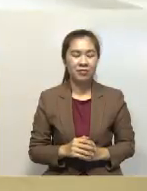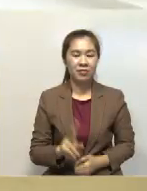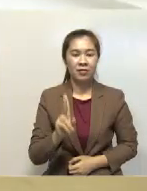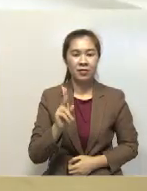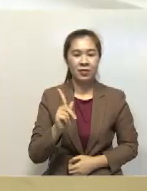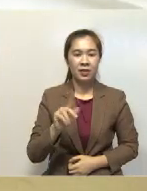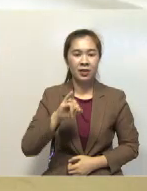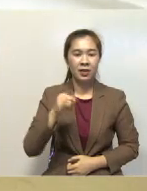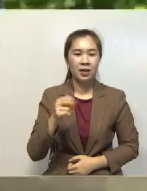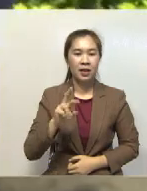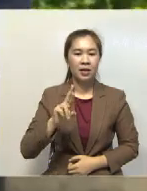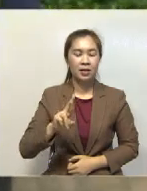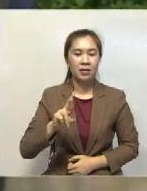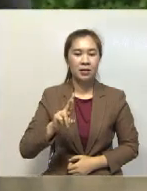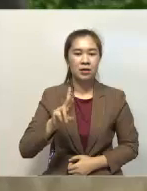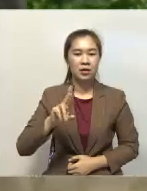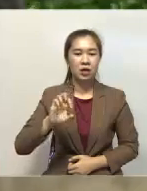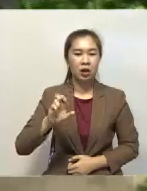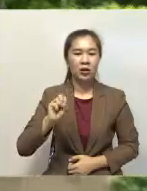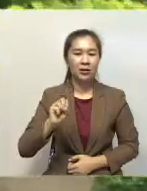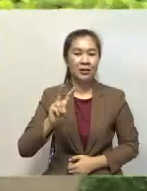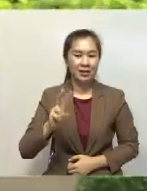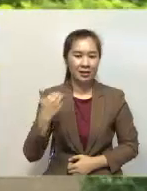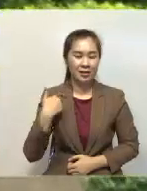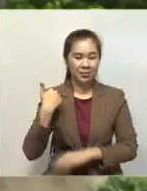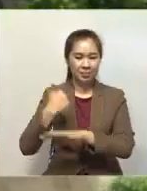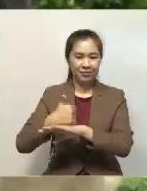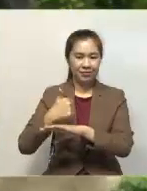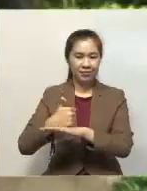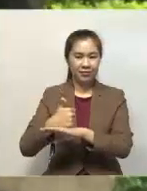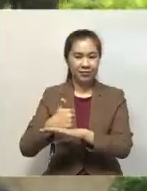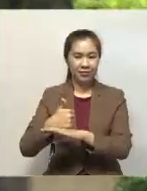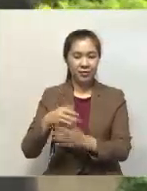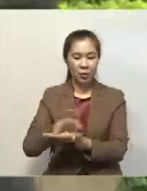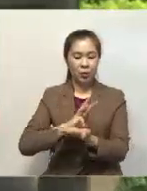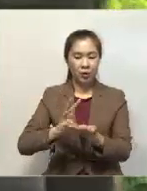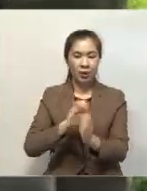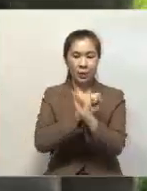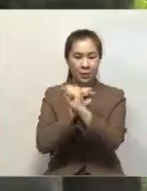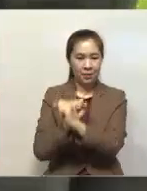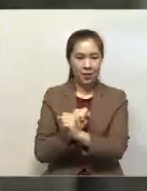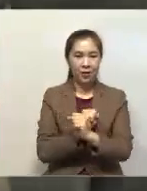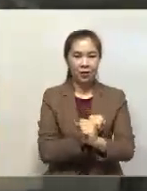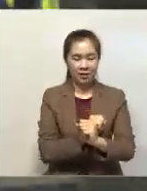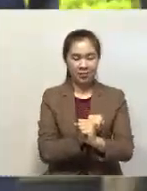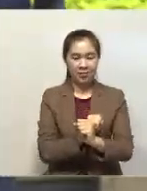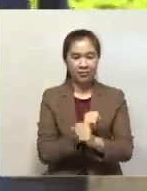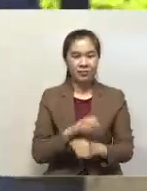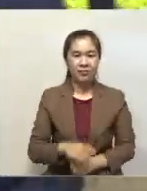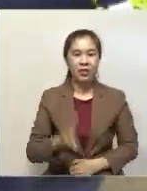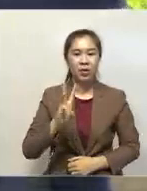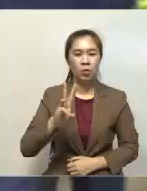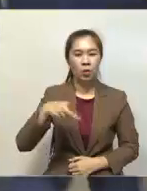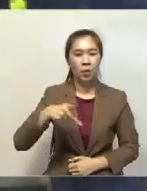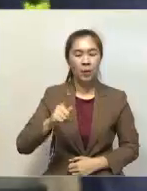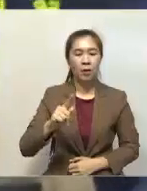นินกำแหงผู้อำนวยการวิทยาลัยป้องกันราชอาณาจักรนำคณะนักศึกษาหลักสูตรการป้องกันราชอาณาจักรหรือว่าวป